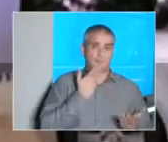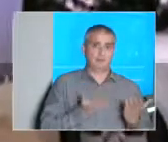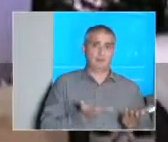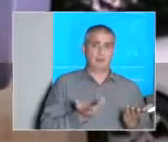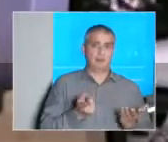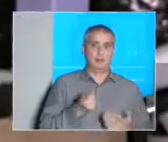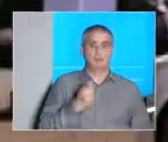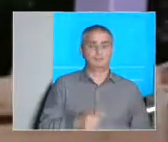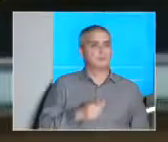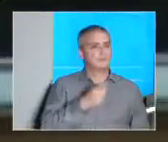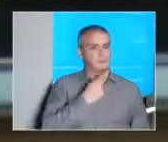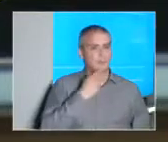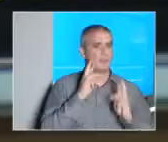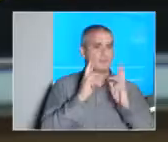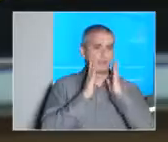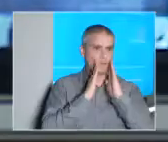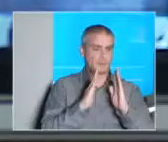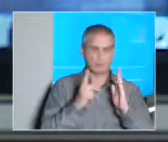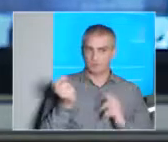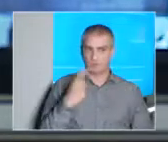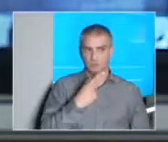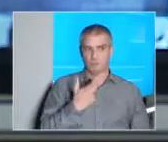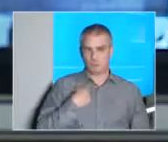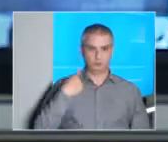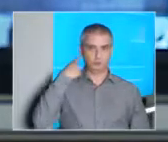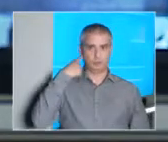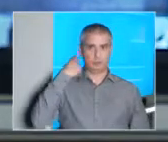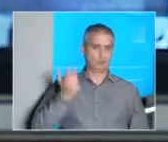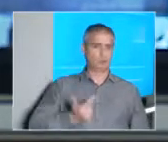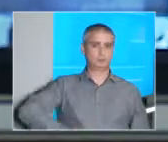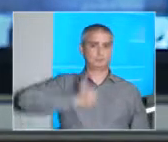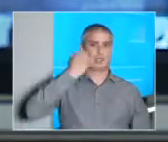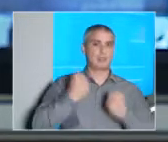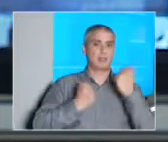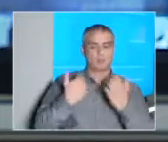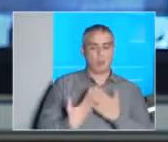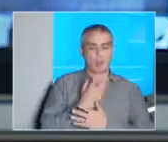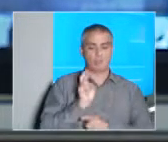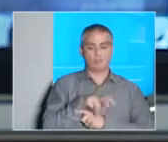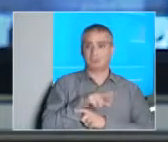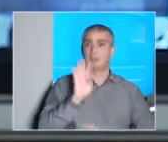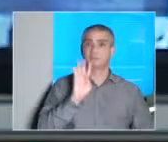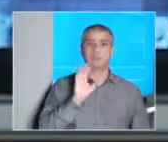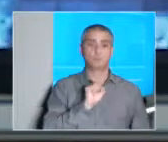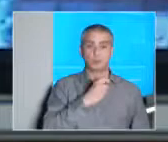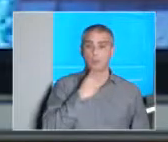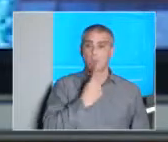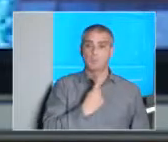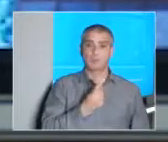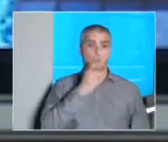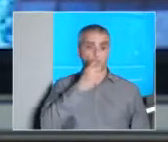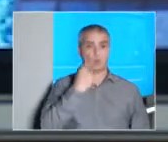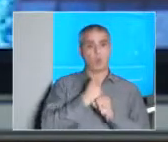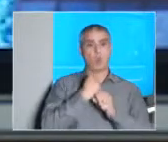בישראל, בתעשייה אתה אומר, שלנו. אתה אומר, מקווה ומאמין, והשבוע גם שמענו את שר התחבורה הנכנס בצלאל סמוטריץ', שאומר שהוא